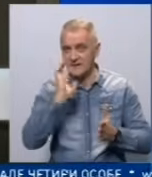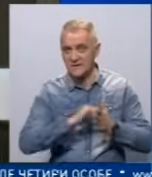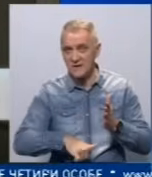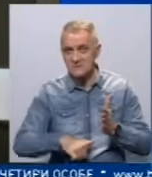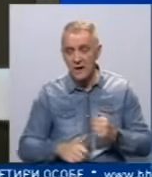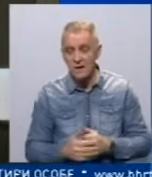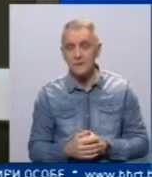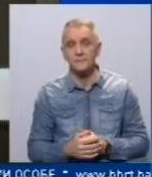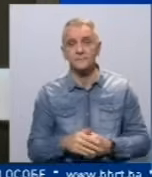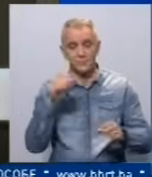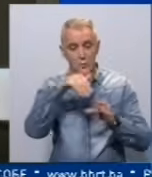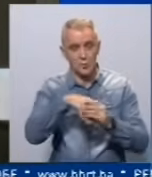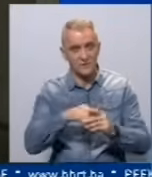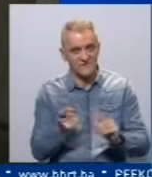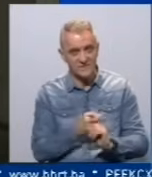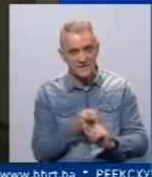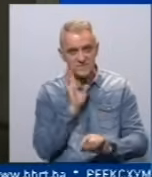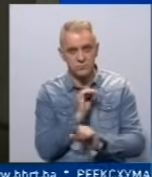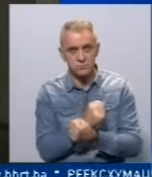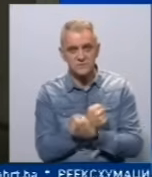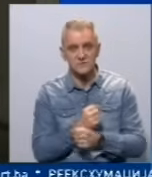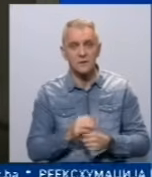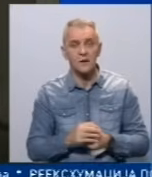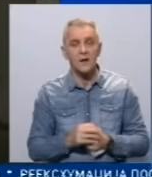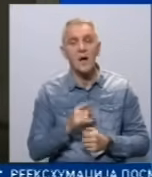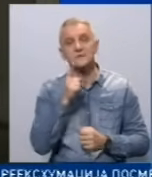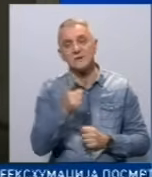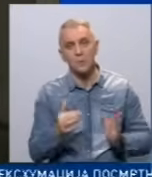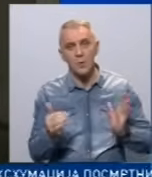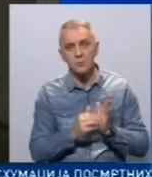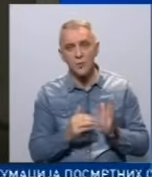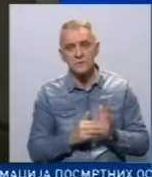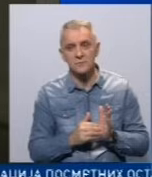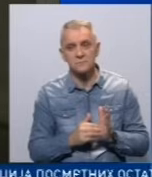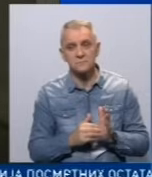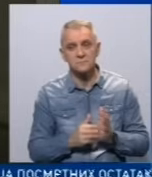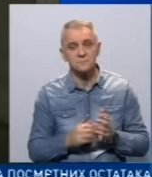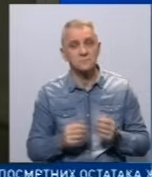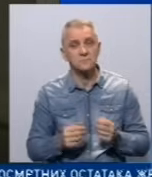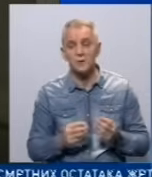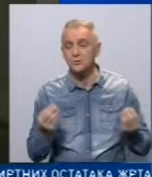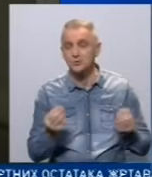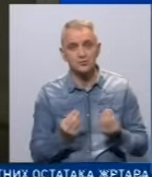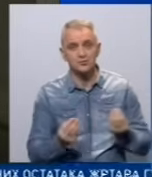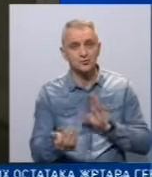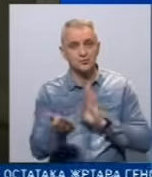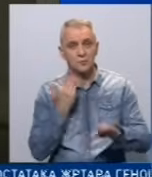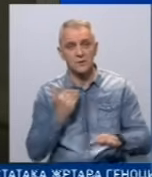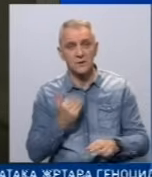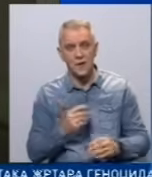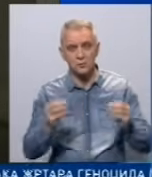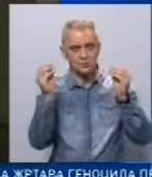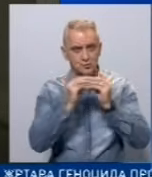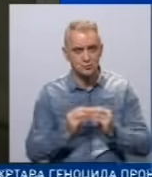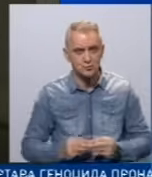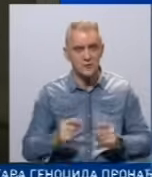pretplate unutar Federacije Bosne i Hercegovine, a zato je potrebna možda čim prije zanavljanje struktura u